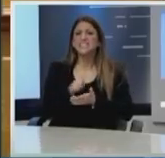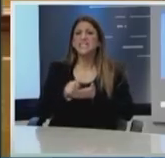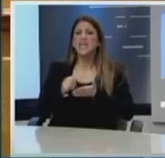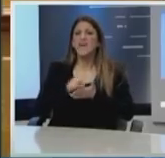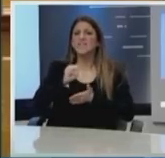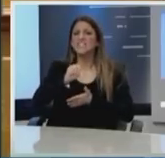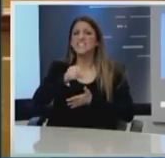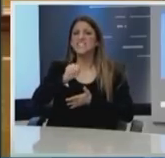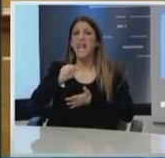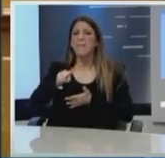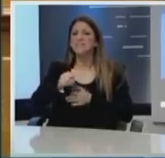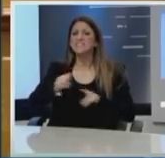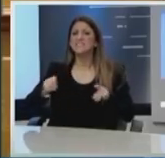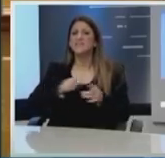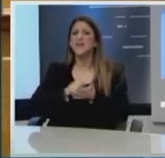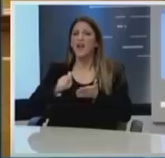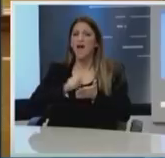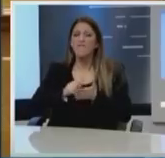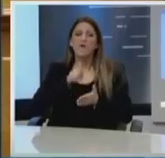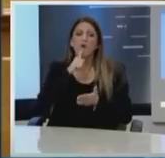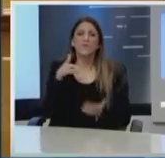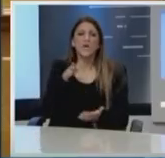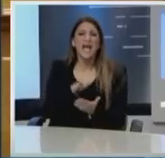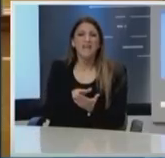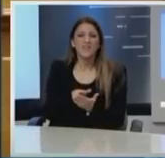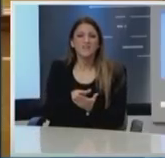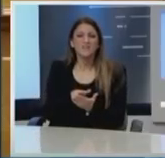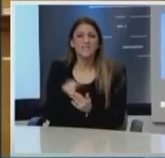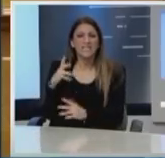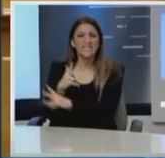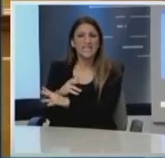καταθέτει πάλι στη Ράικου? Γιατί τώρα είδα τις καταθέσεις του.